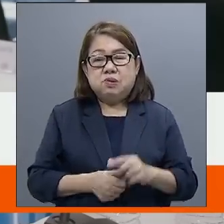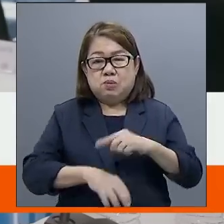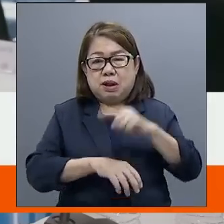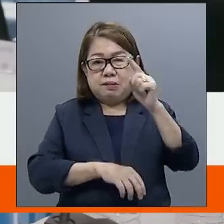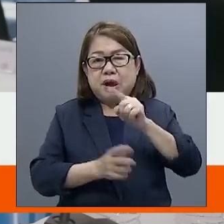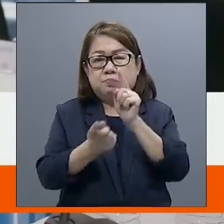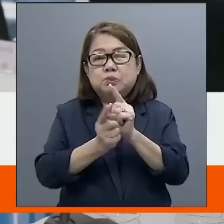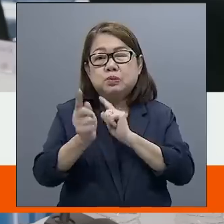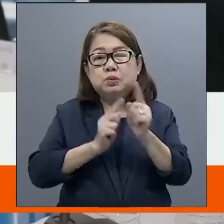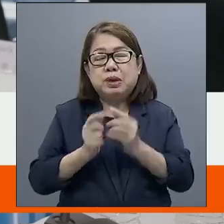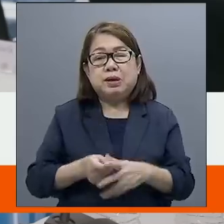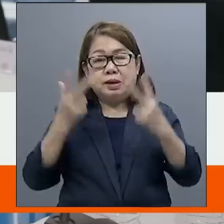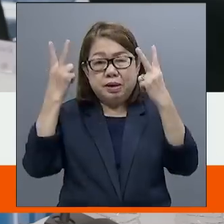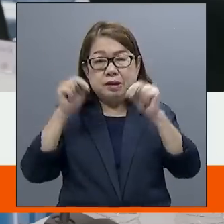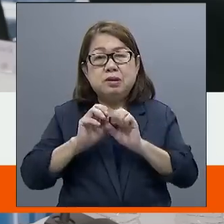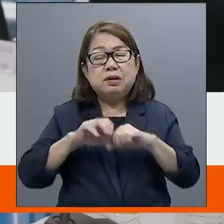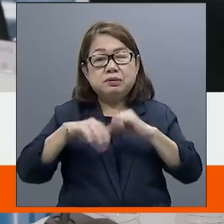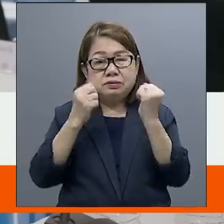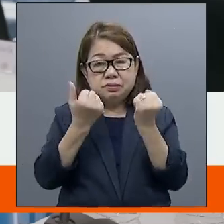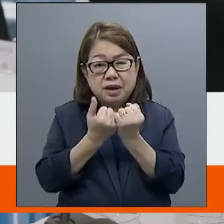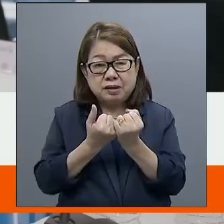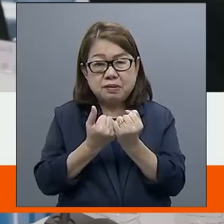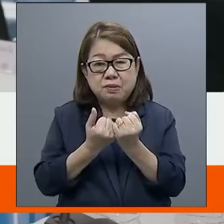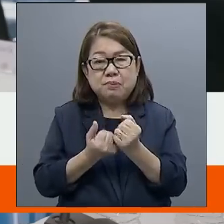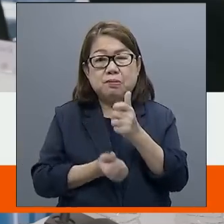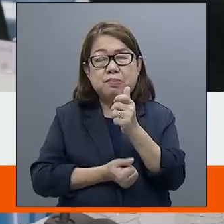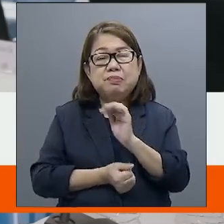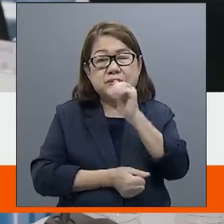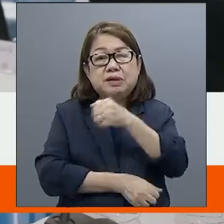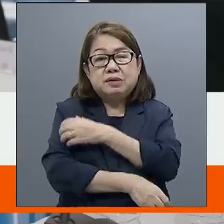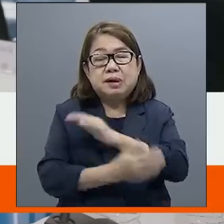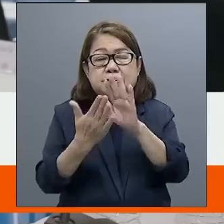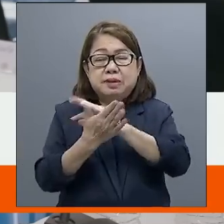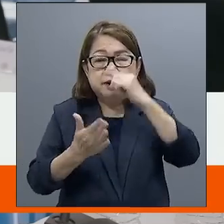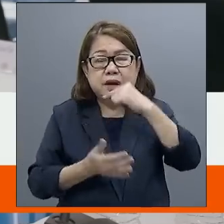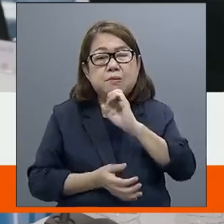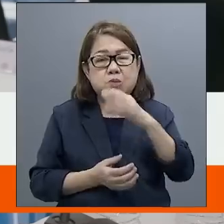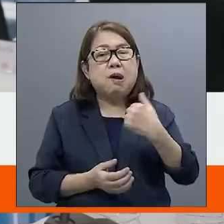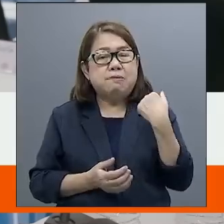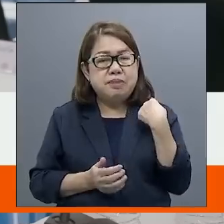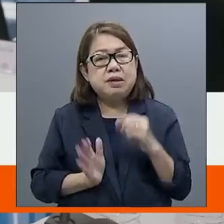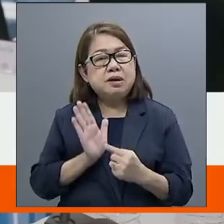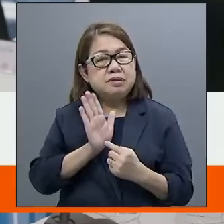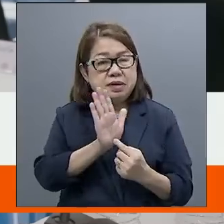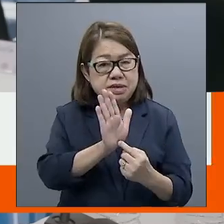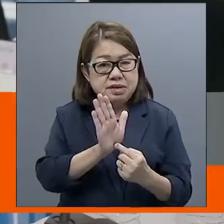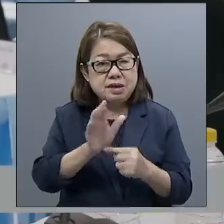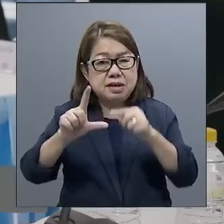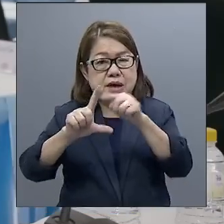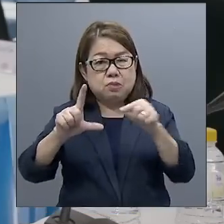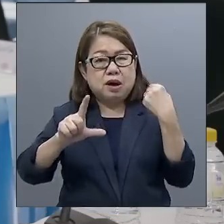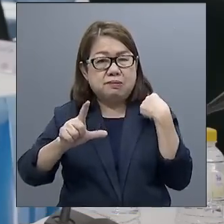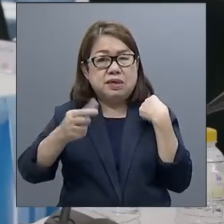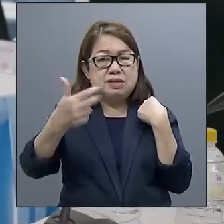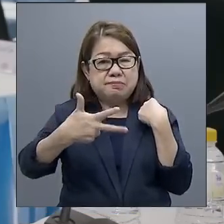นายกสมาคมสันนิบาตเทศบาลแห่งประเทศไทยก็เปิดเผยถึงข้อเสนอที่จะเสนอแนะต่อพรรคก้าวไกลในช่วงบ่ายวันนี้ 3เรื่องค่ะ